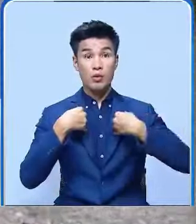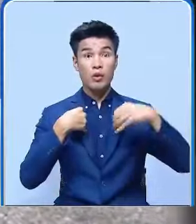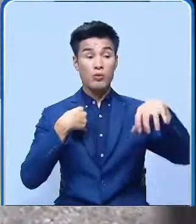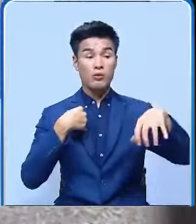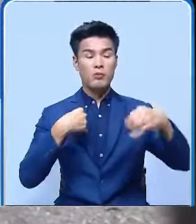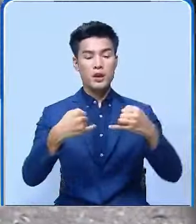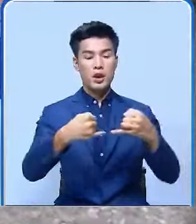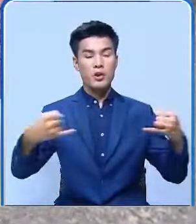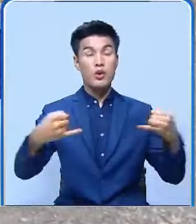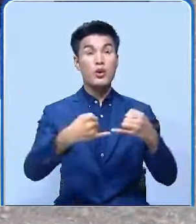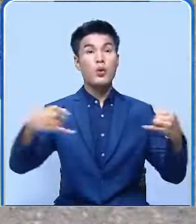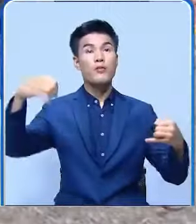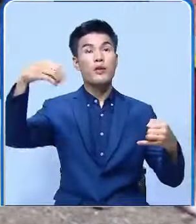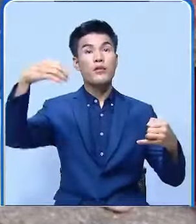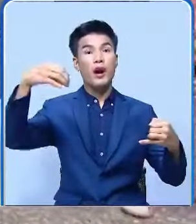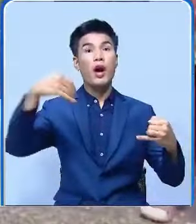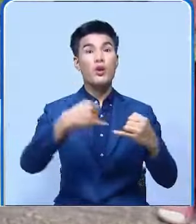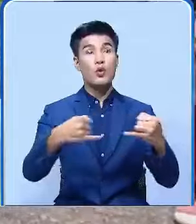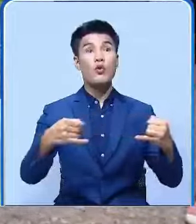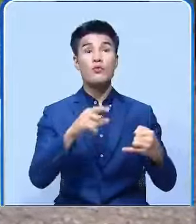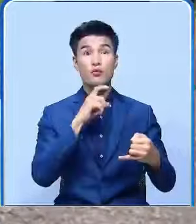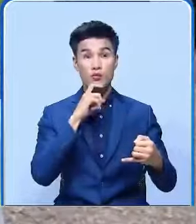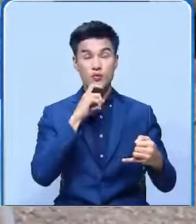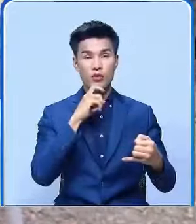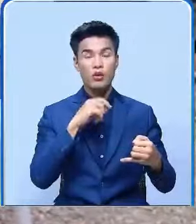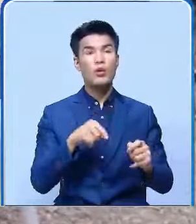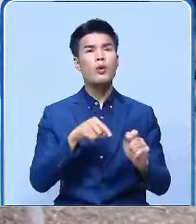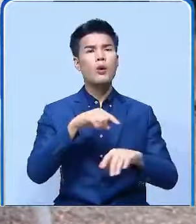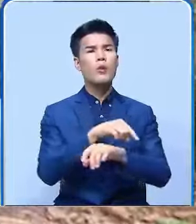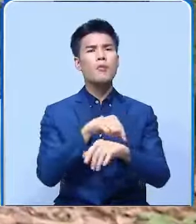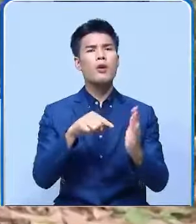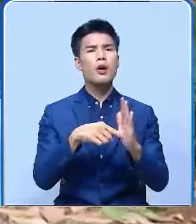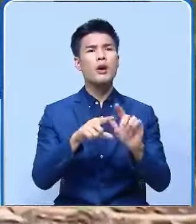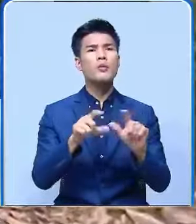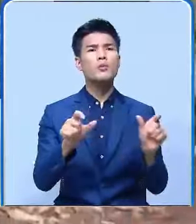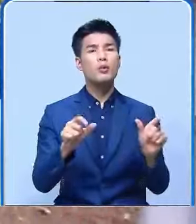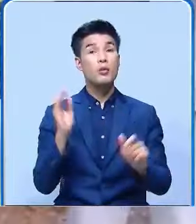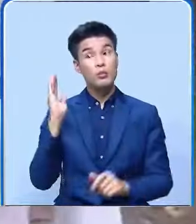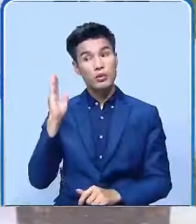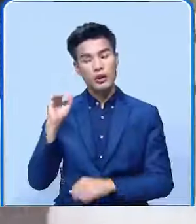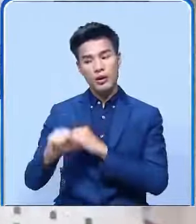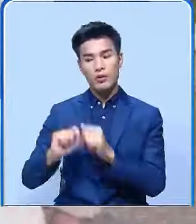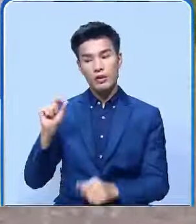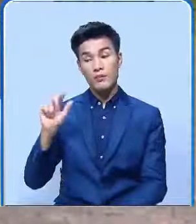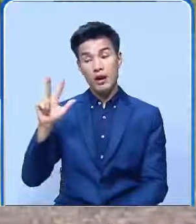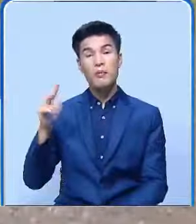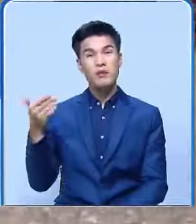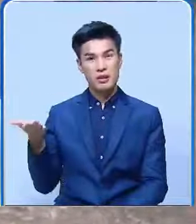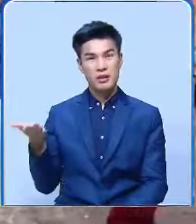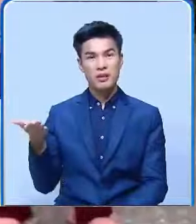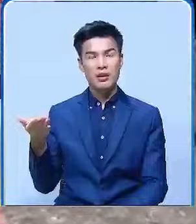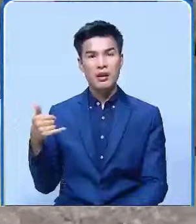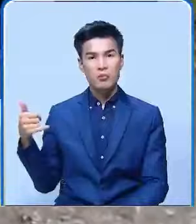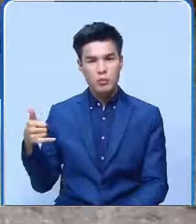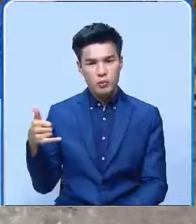วดแล้วก็ปล่อยกระแสไฟฟ้าที่หลังบ้านนะครับในอำเภอชนแดนจังหวัดเพชรบูรณ์ทำให้นายพันลบอายุ23ปีคนเนี้ยเขาเข้